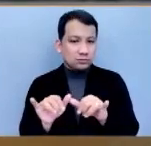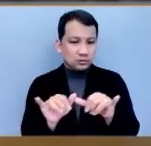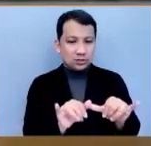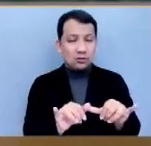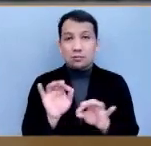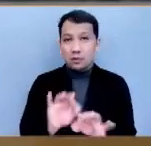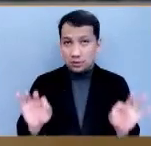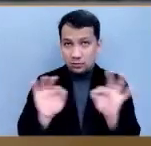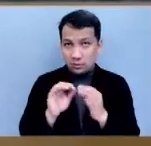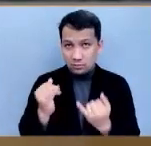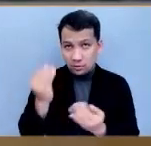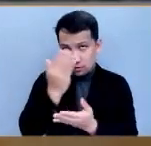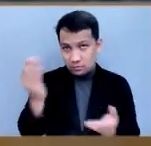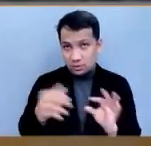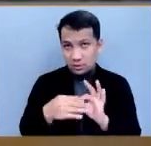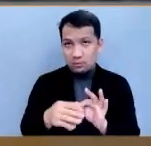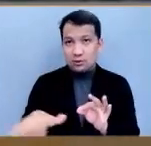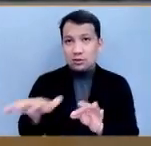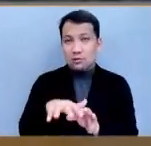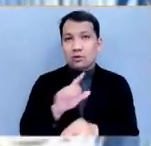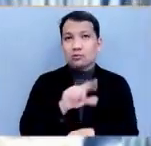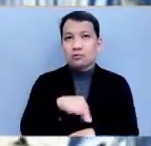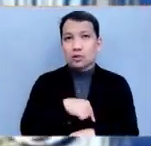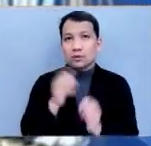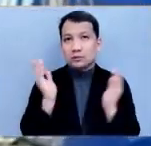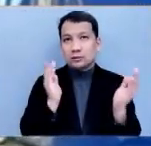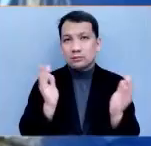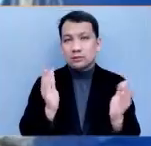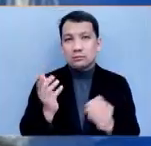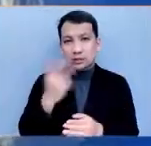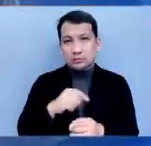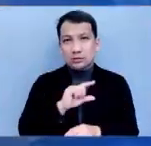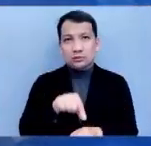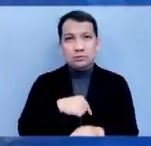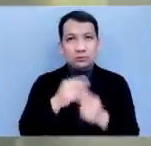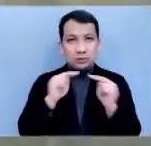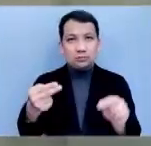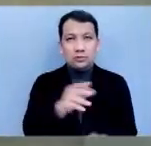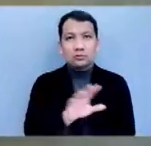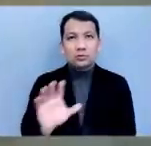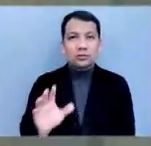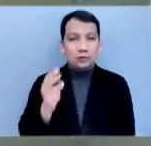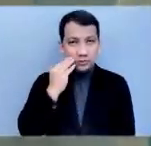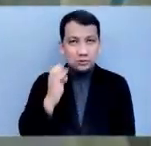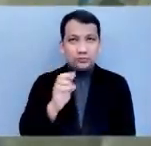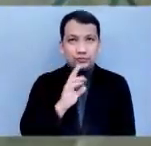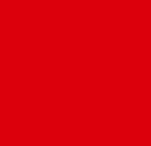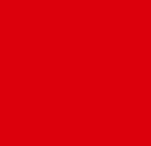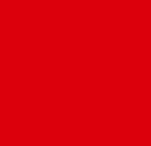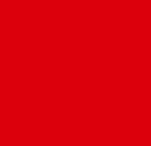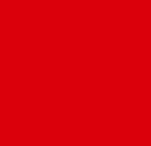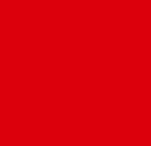kailangan ng mga kababayan natin ay hindi kalidad na servisyo. Nagbabalita mula sa Frontline, Marian Enriquez, News